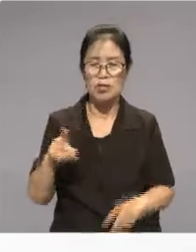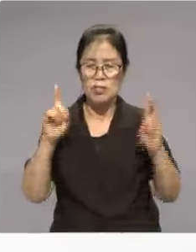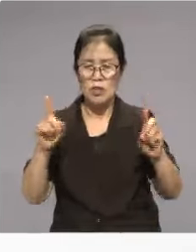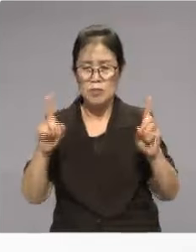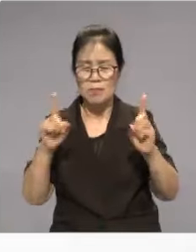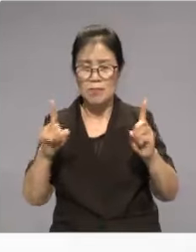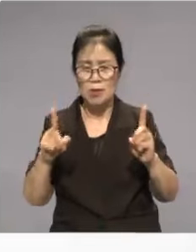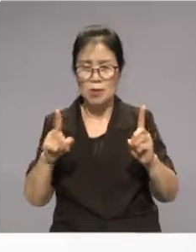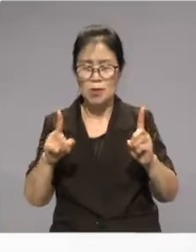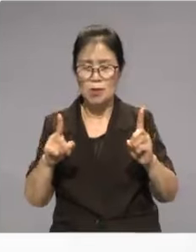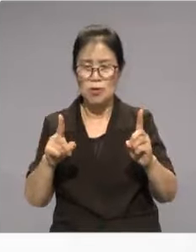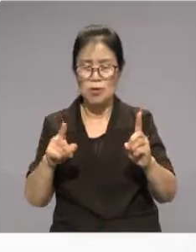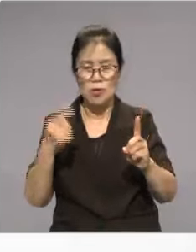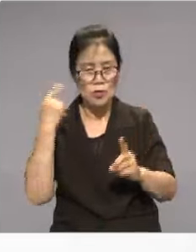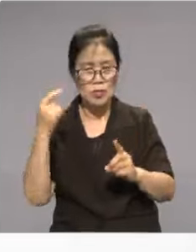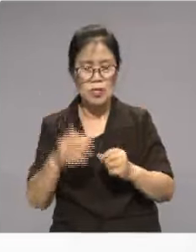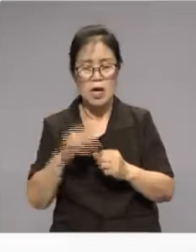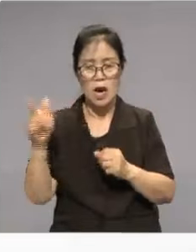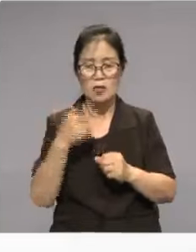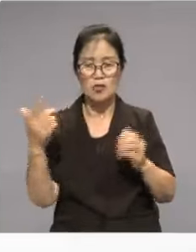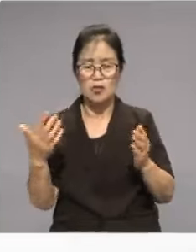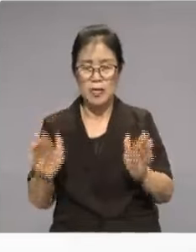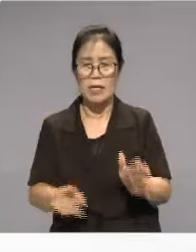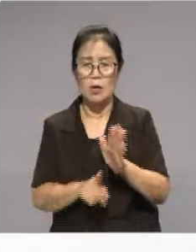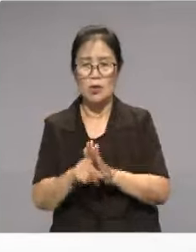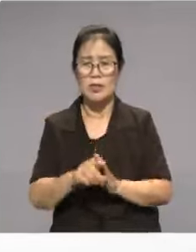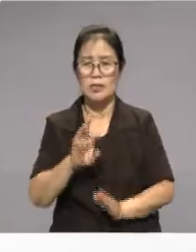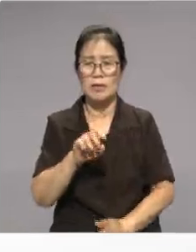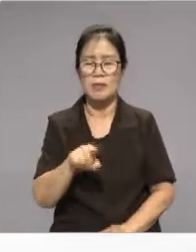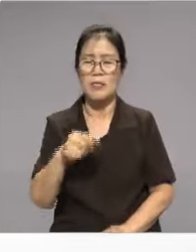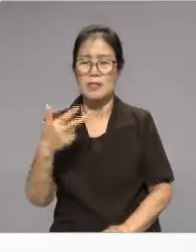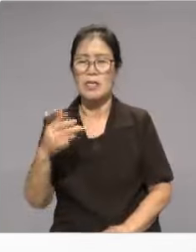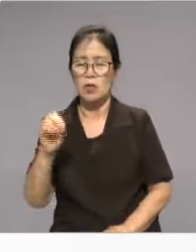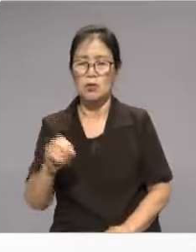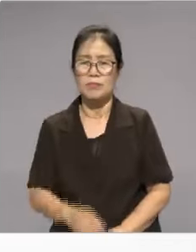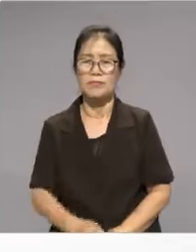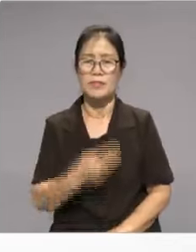실업지표 개선 소식에 하루 만에 반등하며 31.70포인트 오른